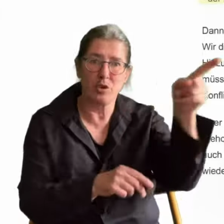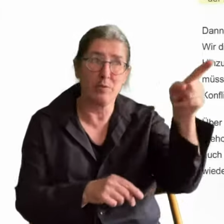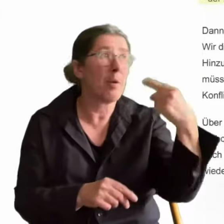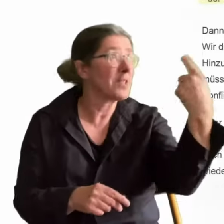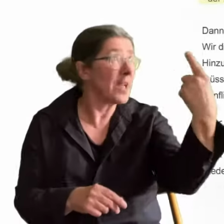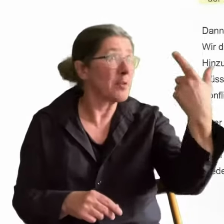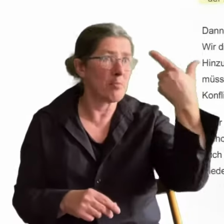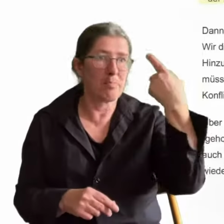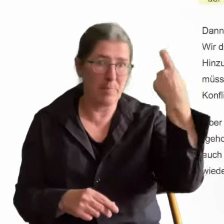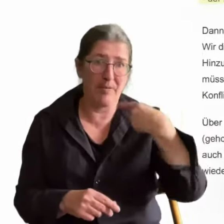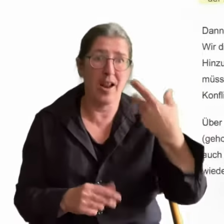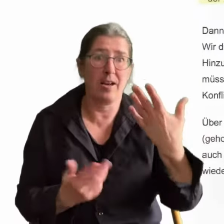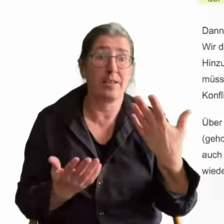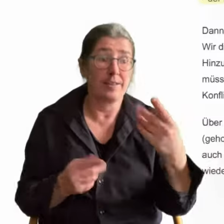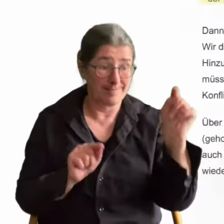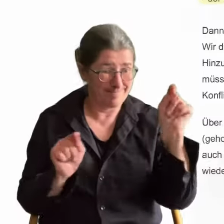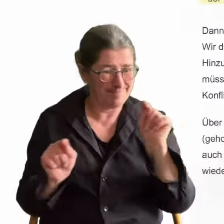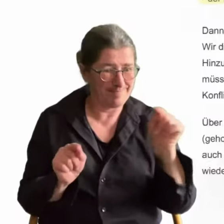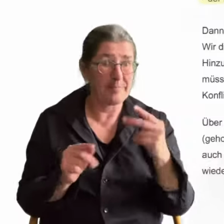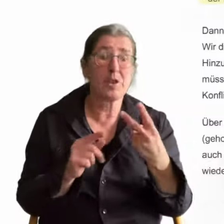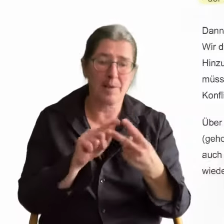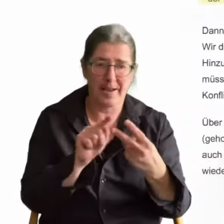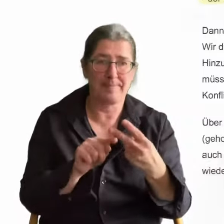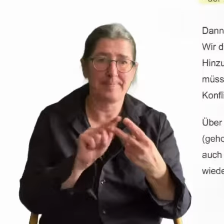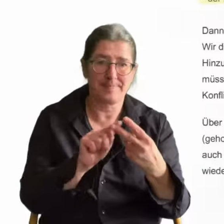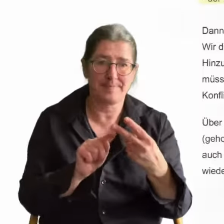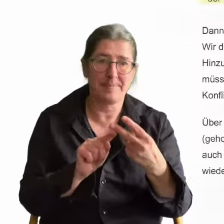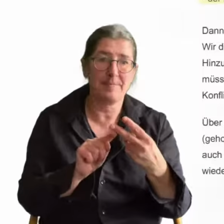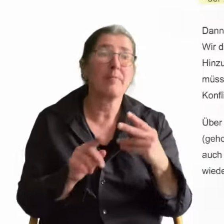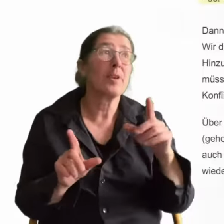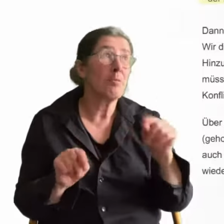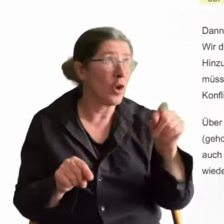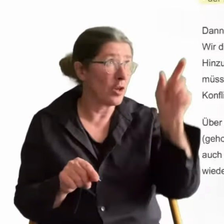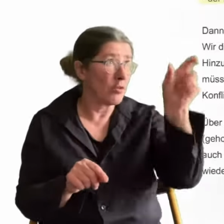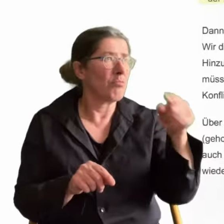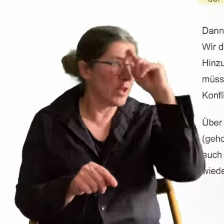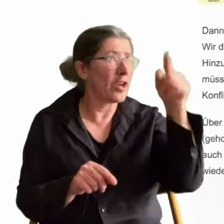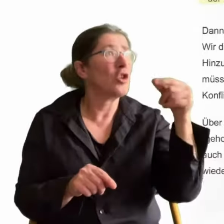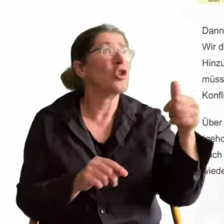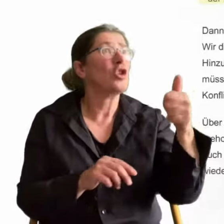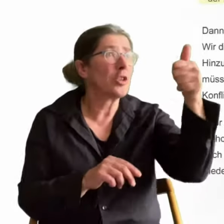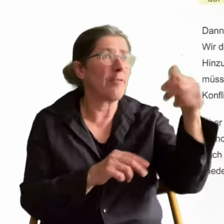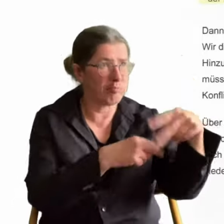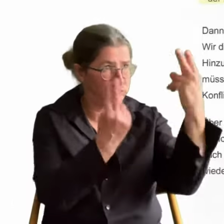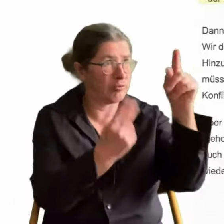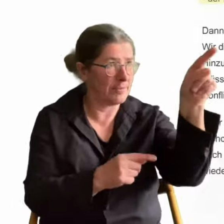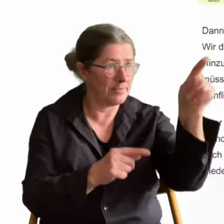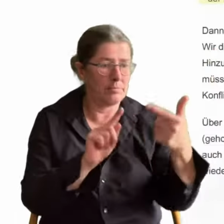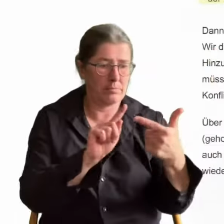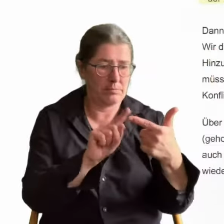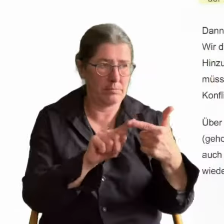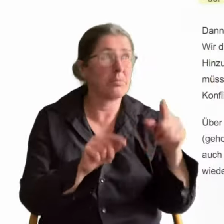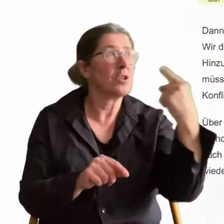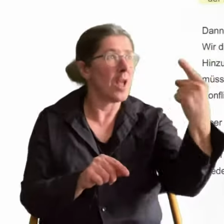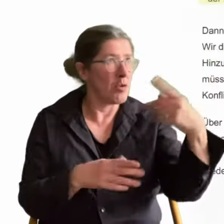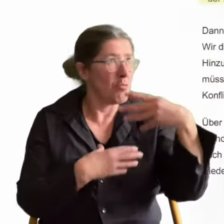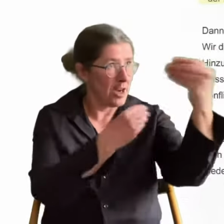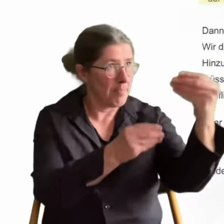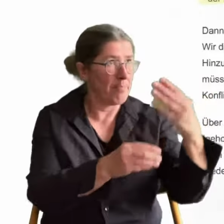befehl gegeben und wenn diese zwei dächer zusammen kommen also ich halte den chef qualifiziert und ich denke der übernimmt die verantwortung